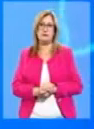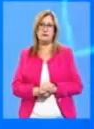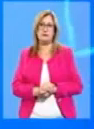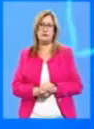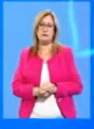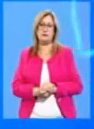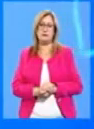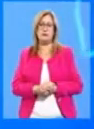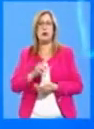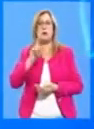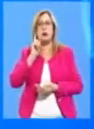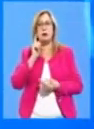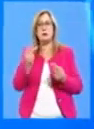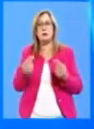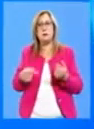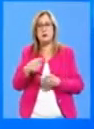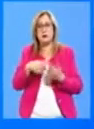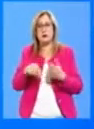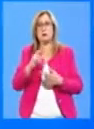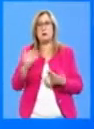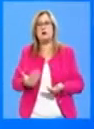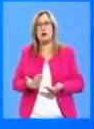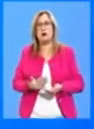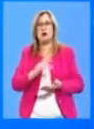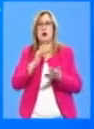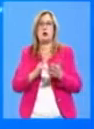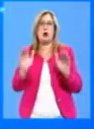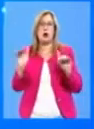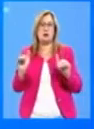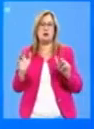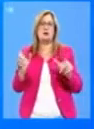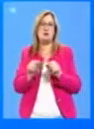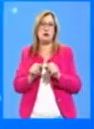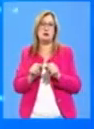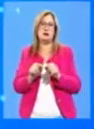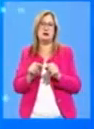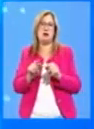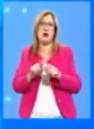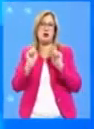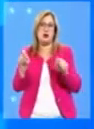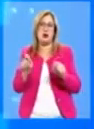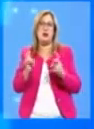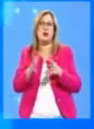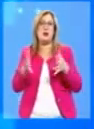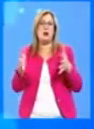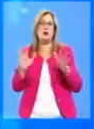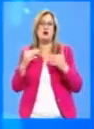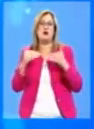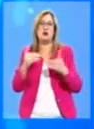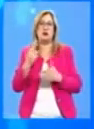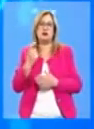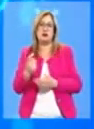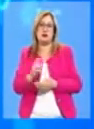Арқалық қаласында тұратын жас кәсіпкерлер бірлесіп шағын тігін цехын ашты. Олар мемлекеттік еңбек, нәтижелі жұмыспен қамту және